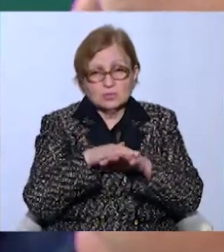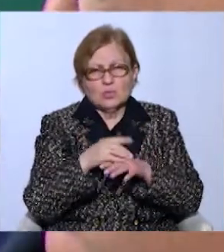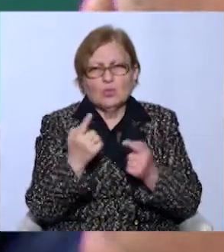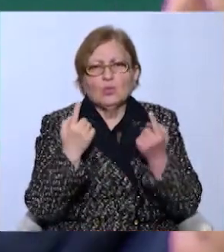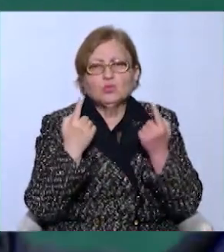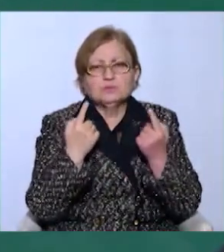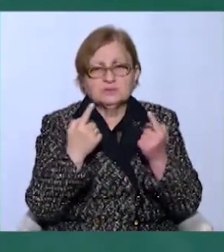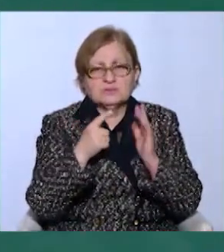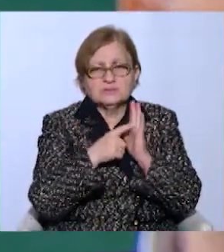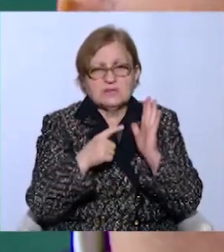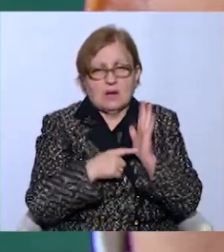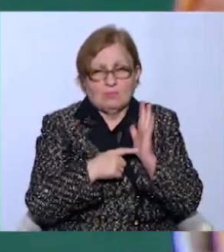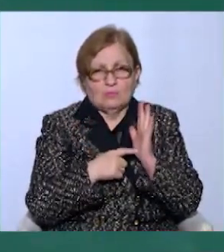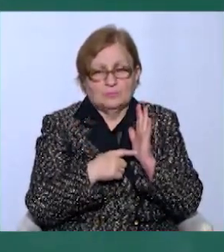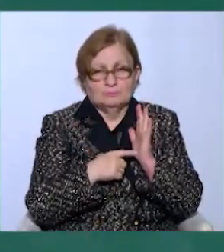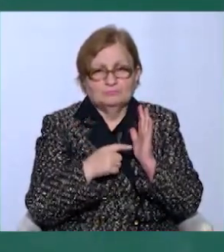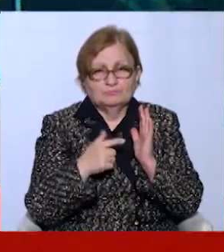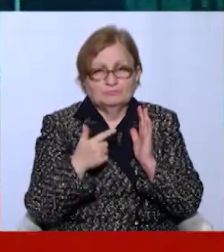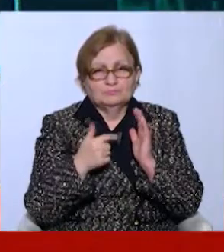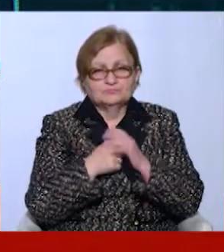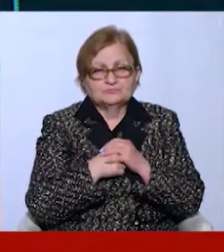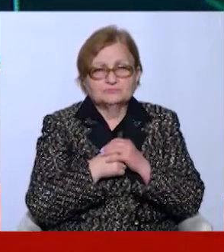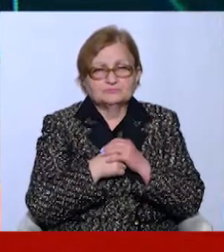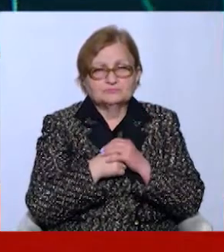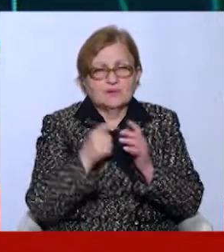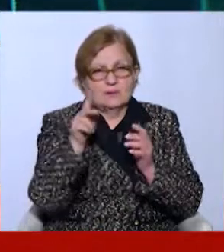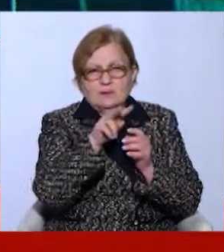Habit, ato som, txilepsi arbitze, aertmanetxe ara gerriot.